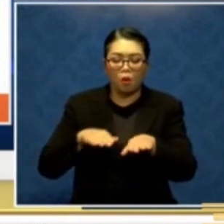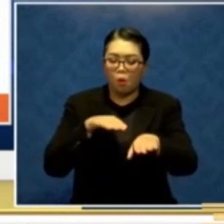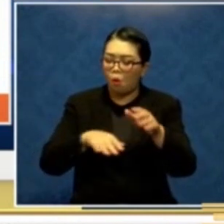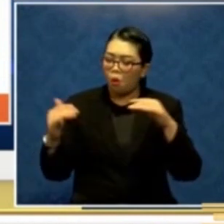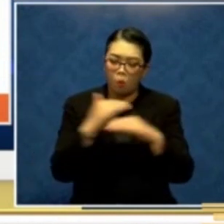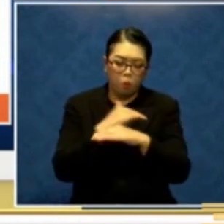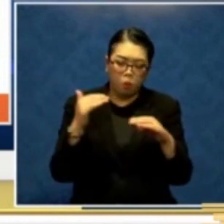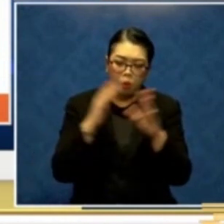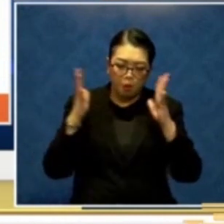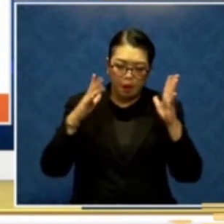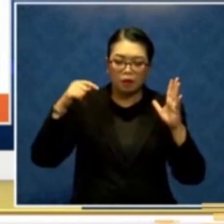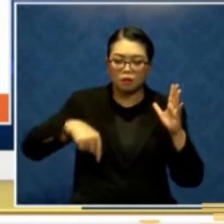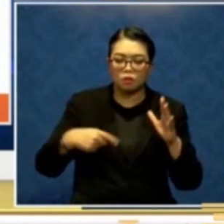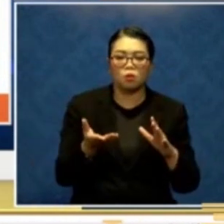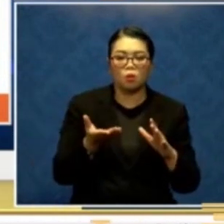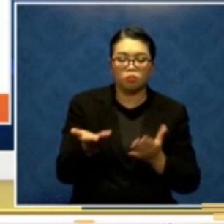นวมากผปกตินะครั